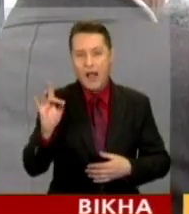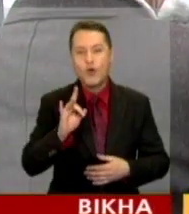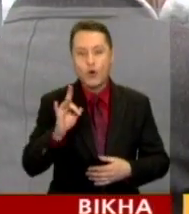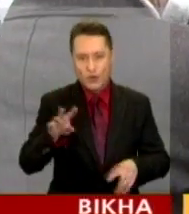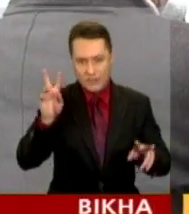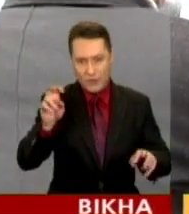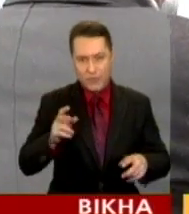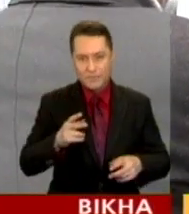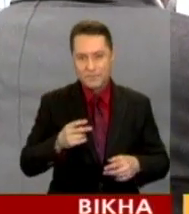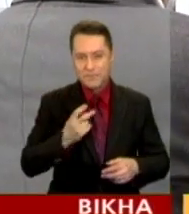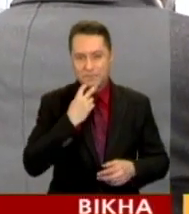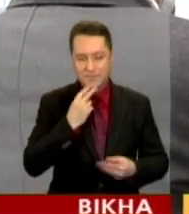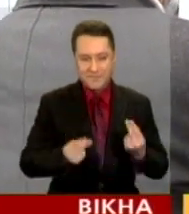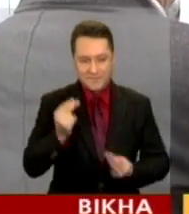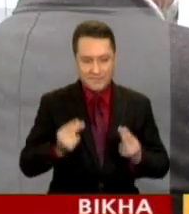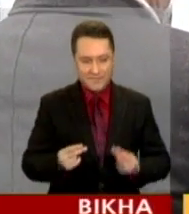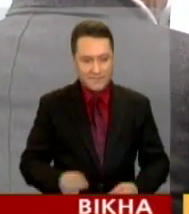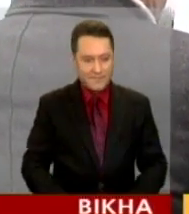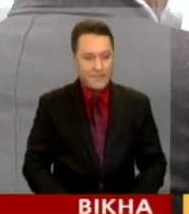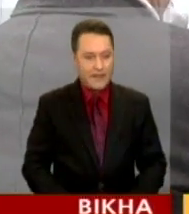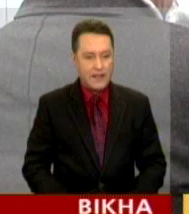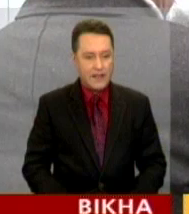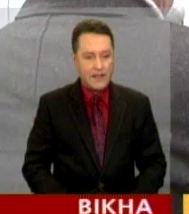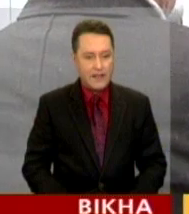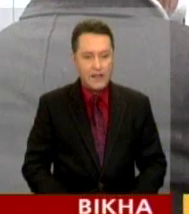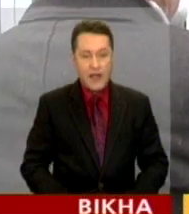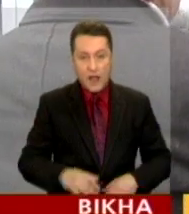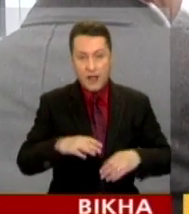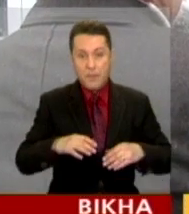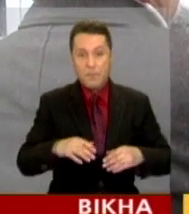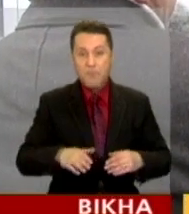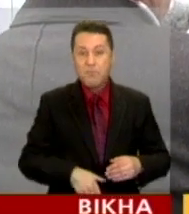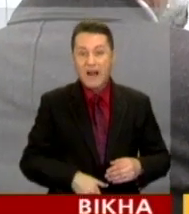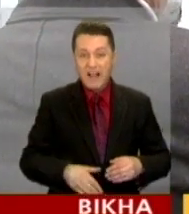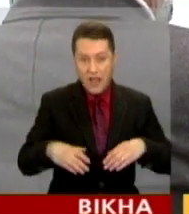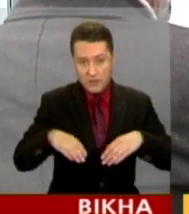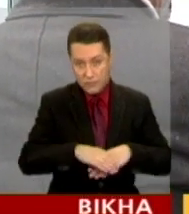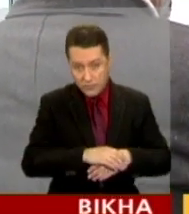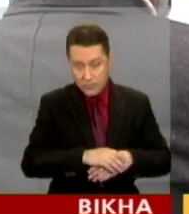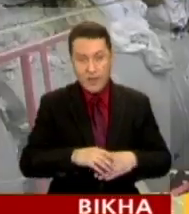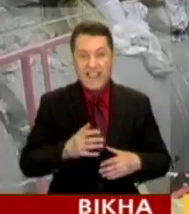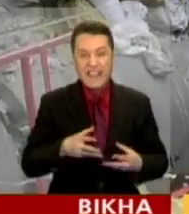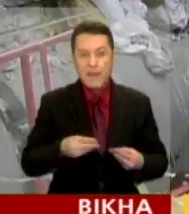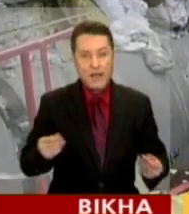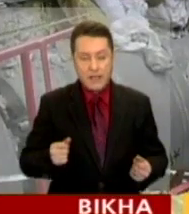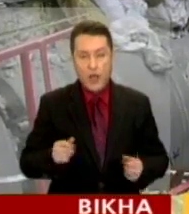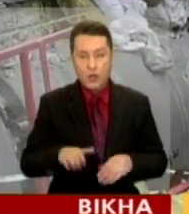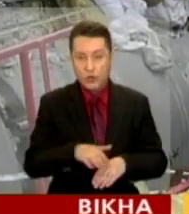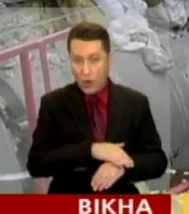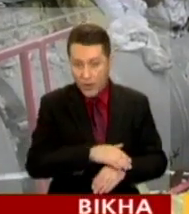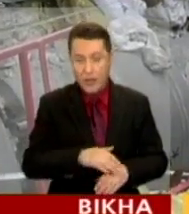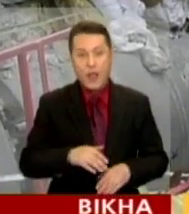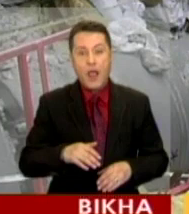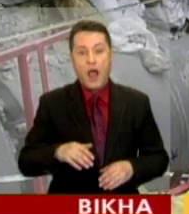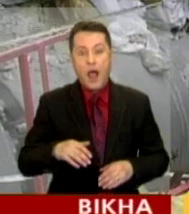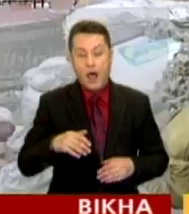правда. І що, як тут діяти? Не потіють ноги, відповідно, якщо потіють ноги, значить організм не мерзне. Мітингувальники барикад